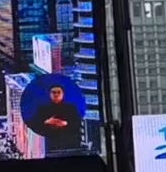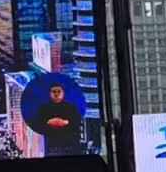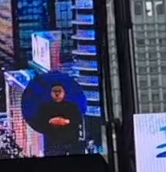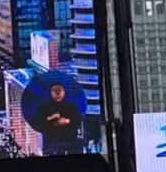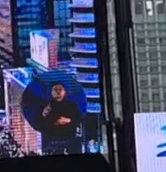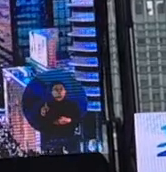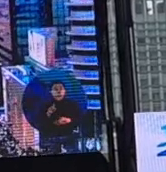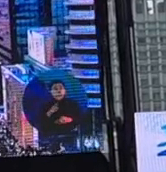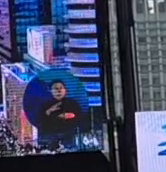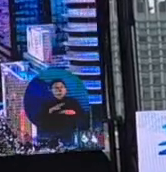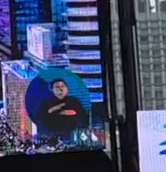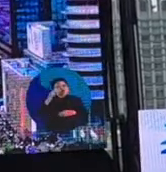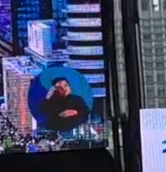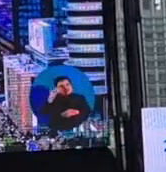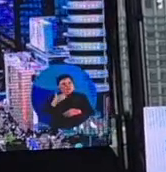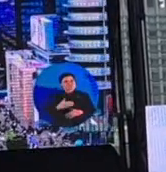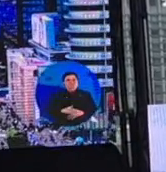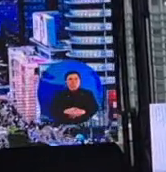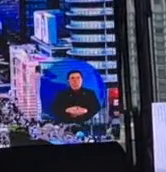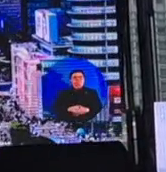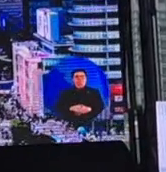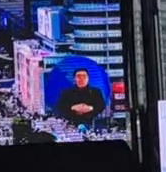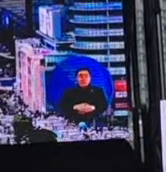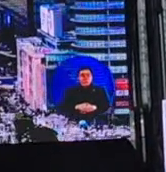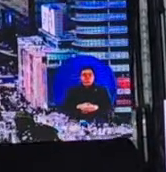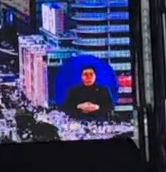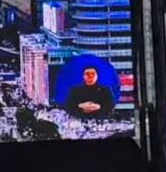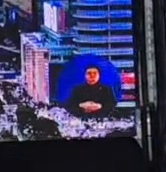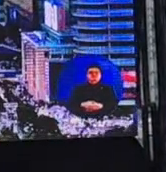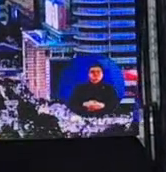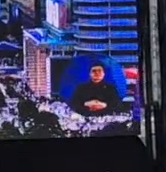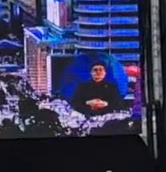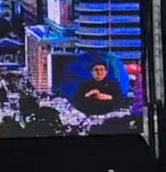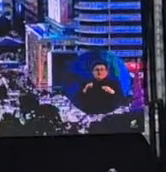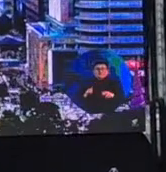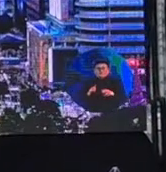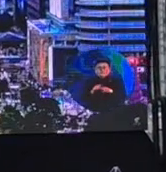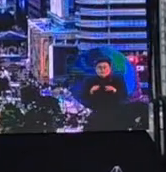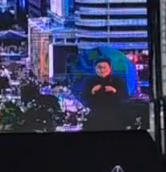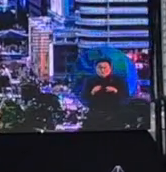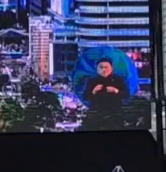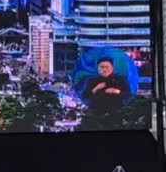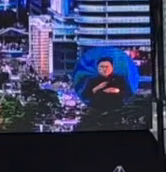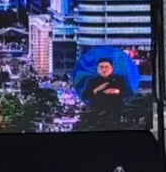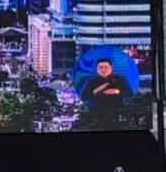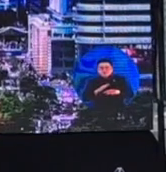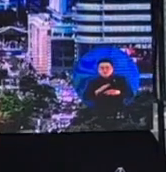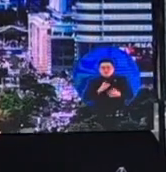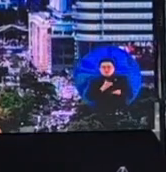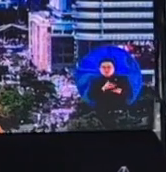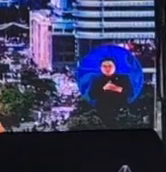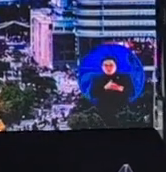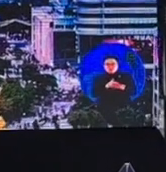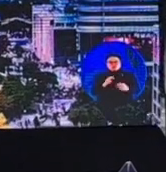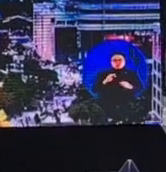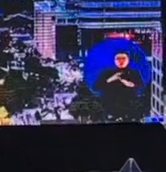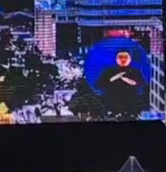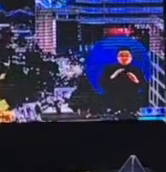무엇이 두렵습니까? 평판이 두렵습니까? 언론의 보도가 두렵습니까?